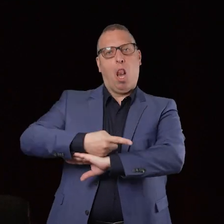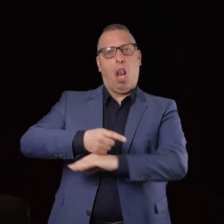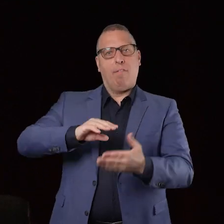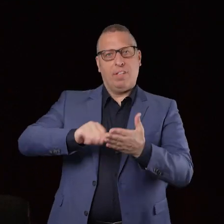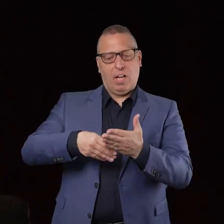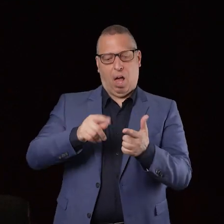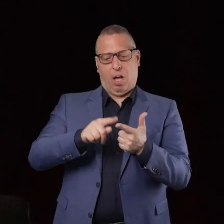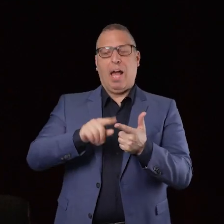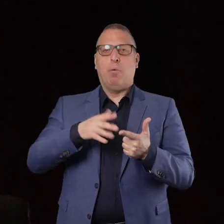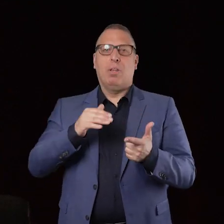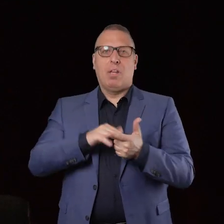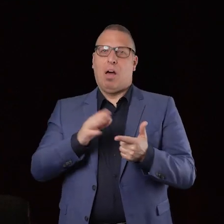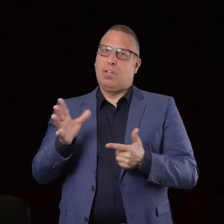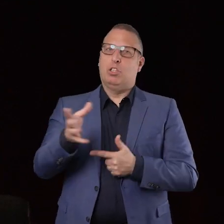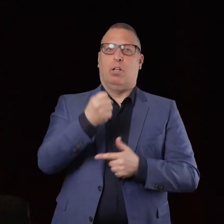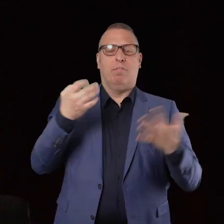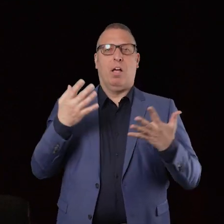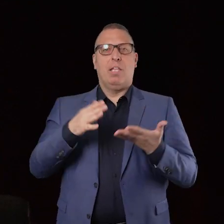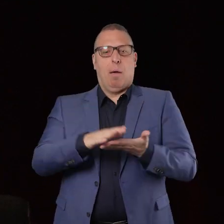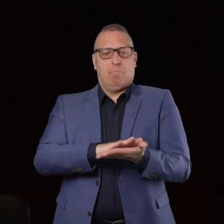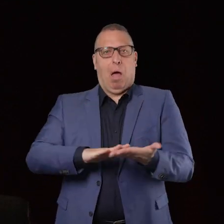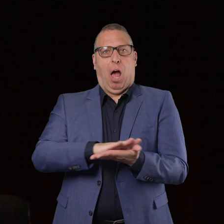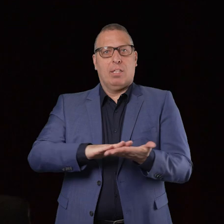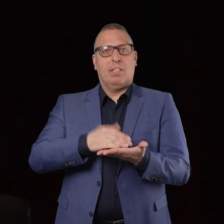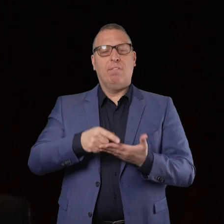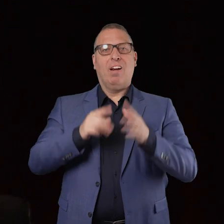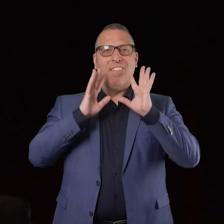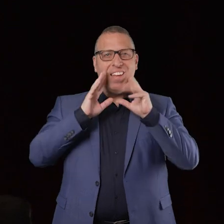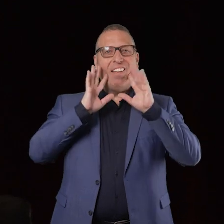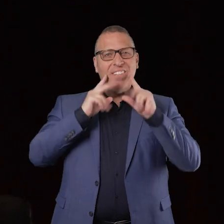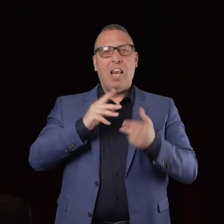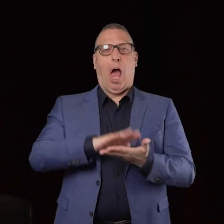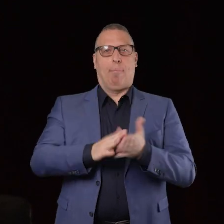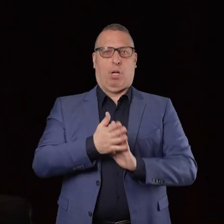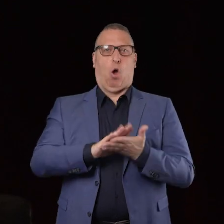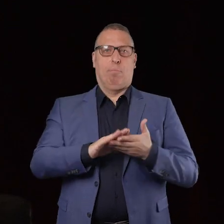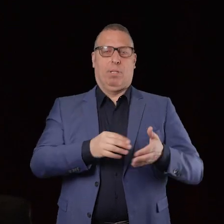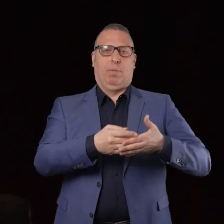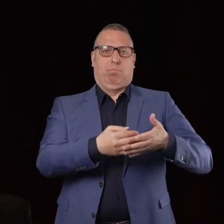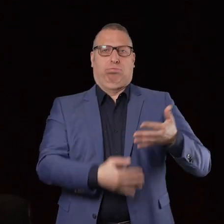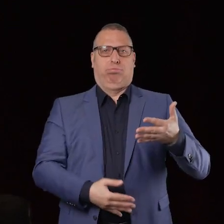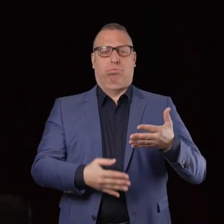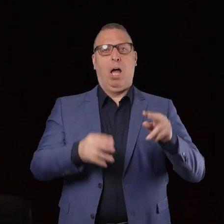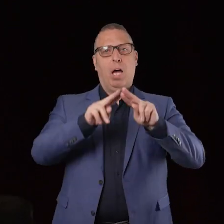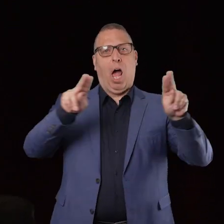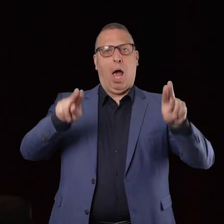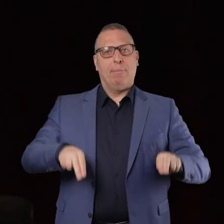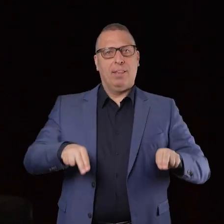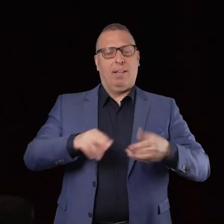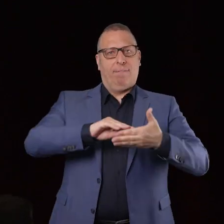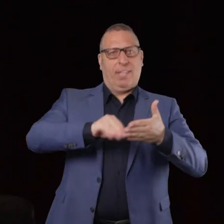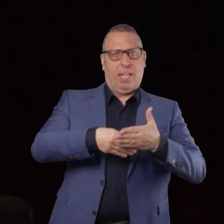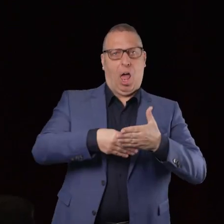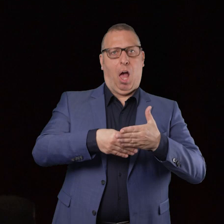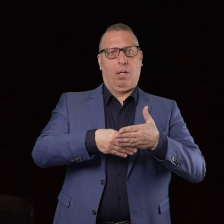als zweites natürlich auch eine Errungenschaft war, ist, dass er eine Basis bildet hat für viele, viele weitere Abkommen. Er war ein